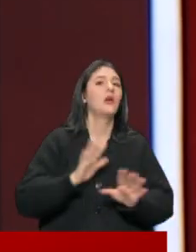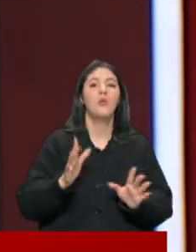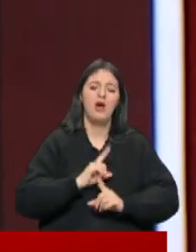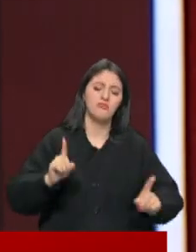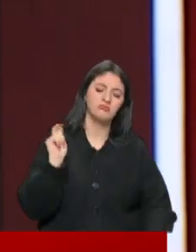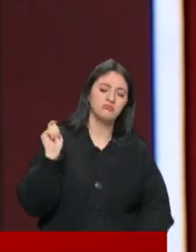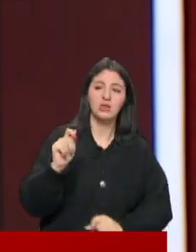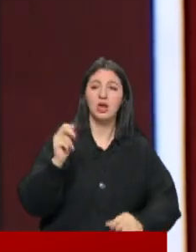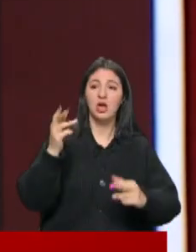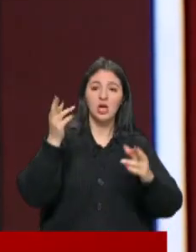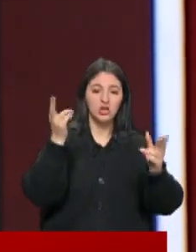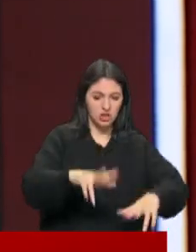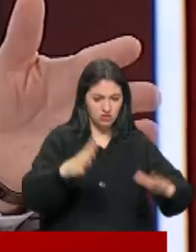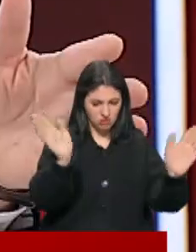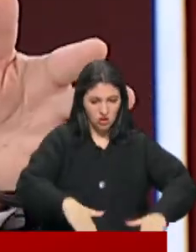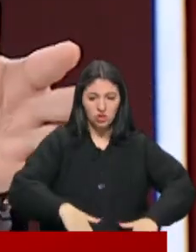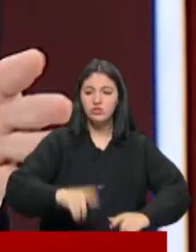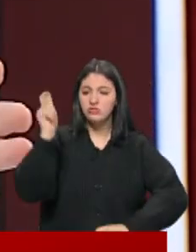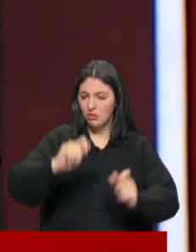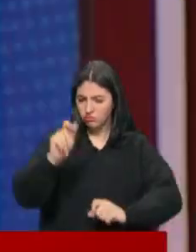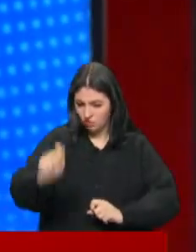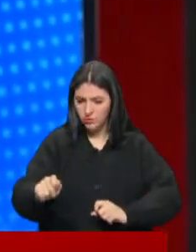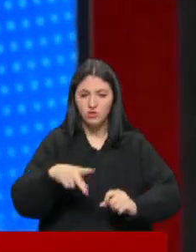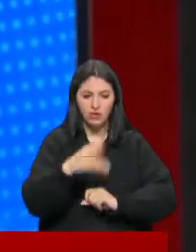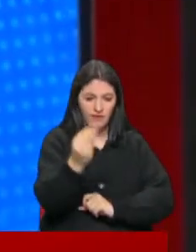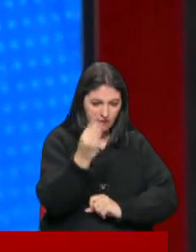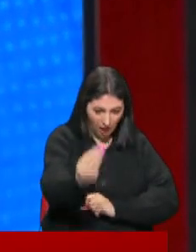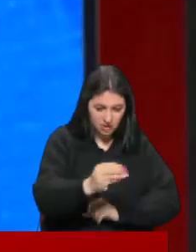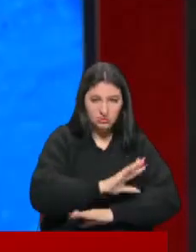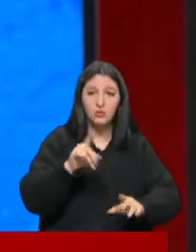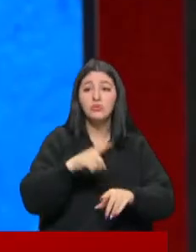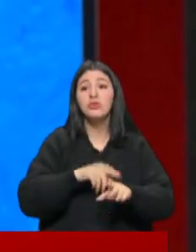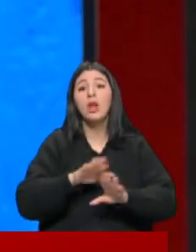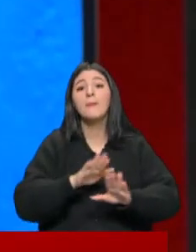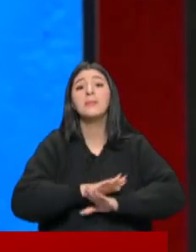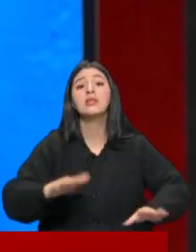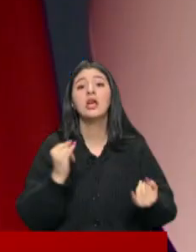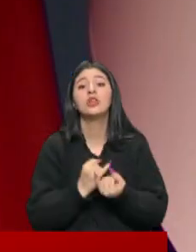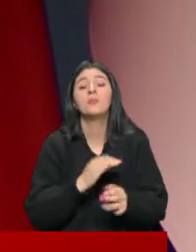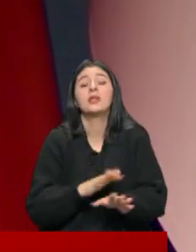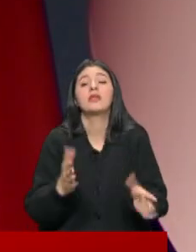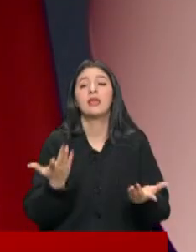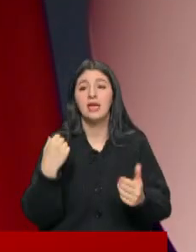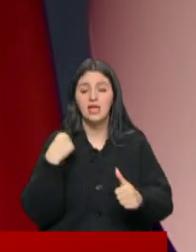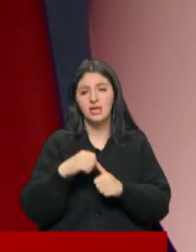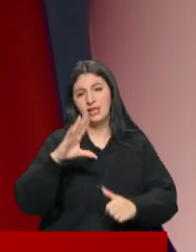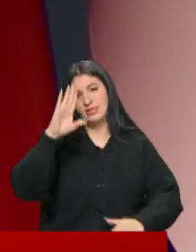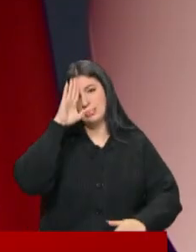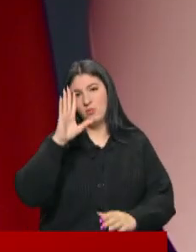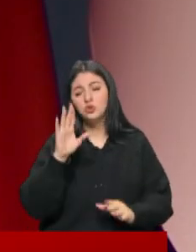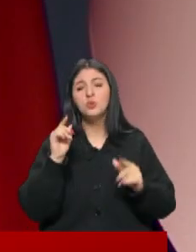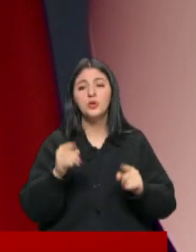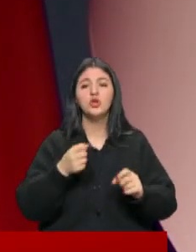reddeder. Yık yık, yap yap, yol ver yol ver. Bu dönem bitti be kardeşim, bitti. Yeniden İstanbul